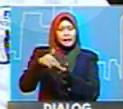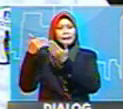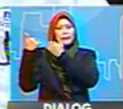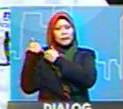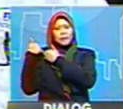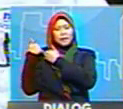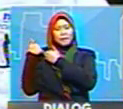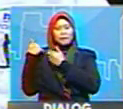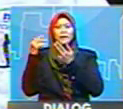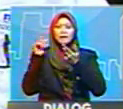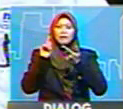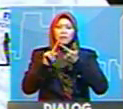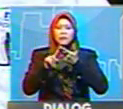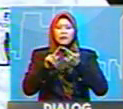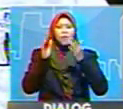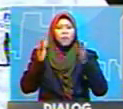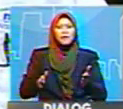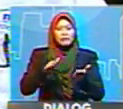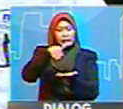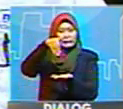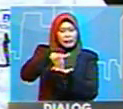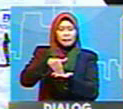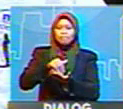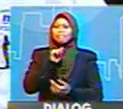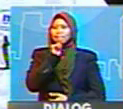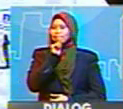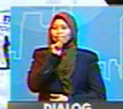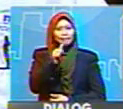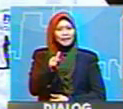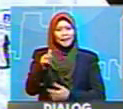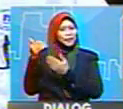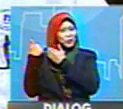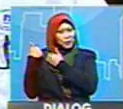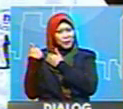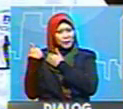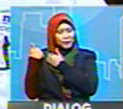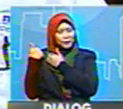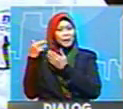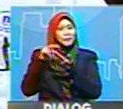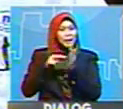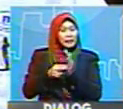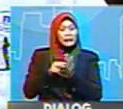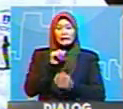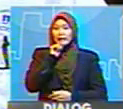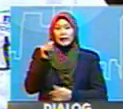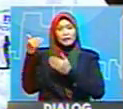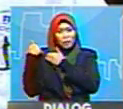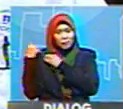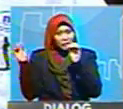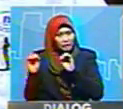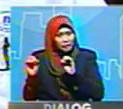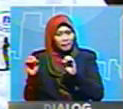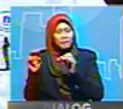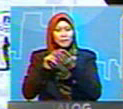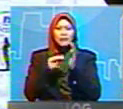orang Tengah yang tidak bertanggungjawab kepada orang Tengah yang tidak bertanggungjawab jihad itu adalah untuk mereka dan mereka